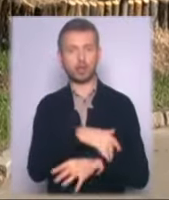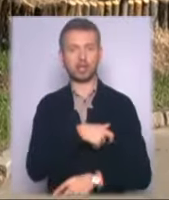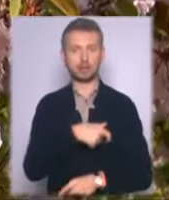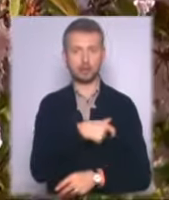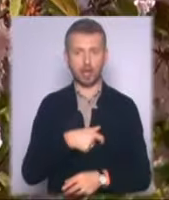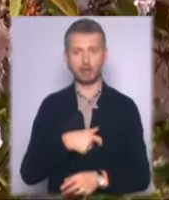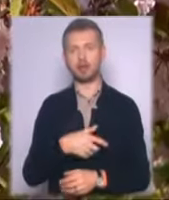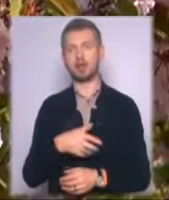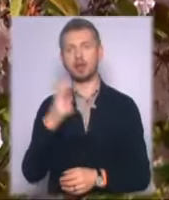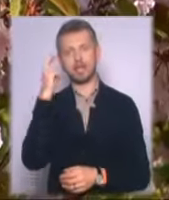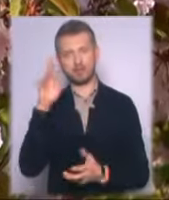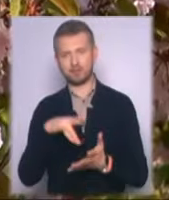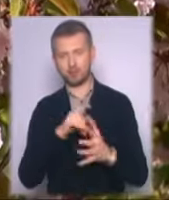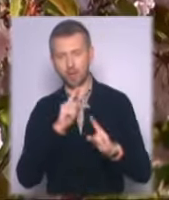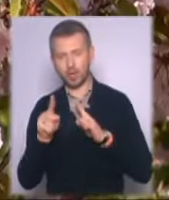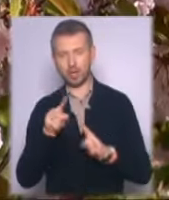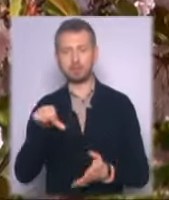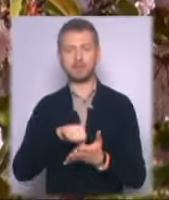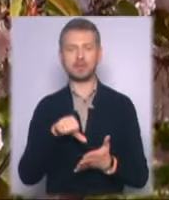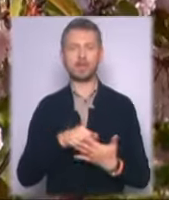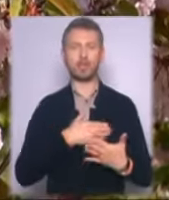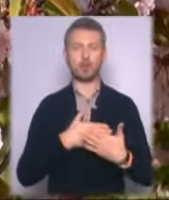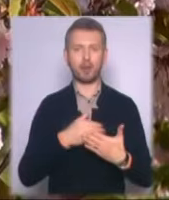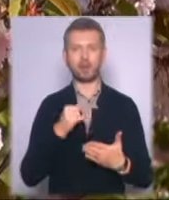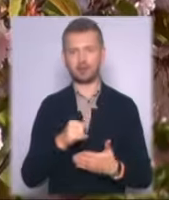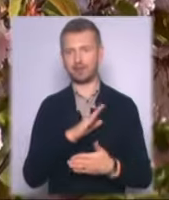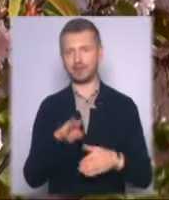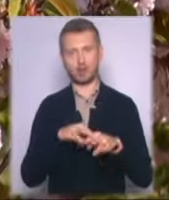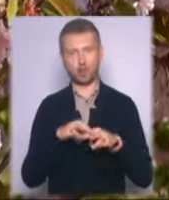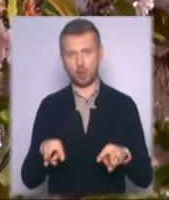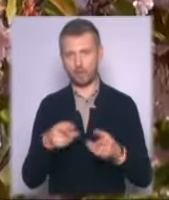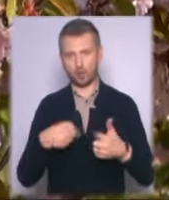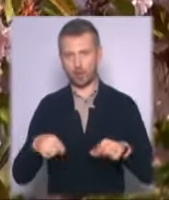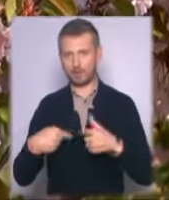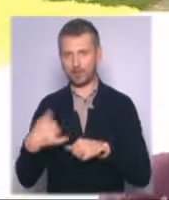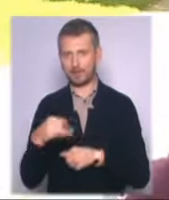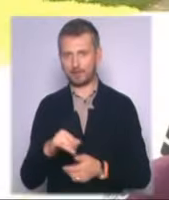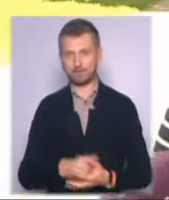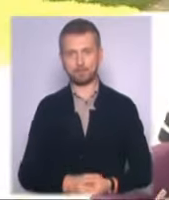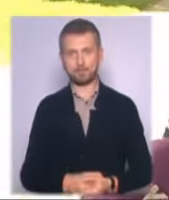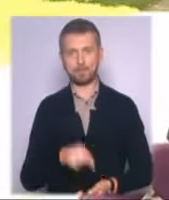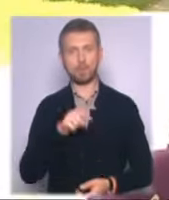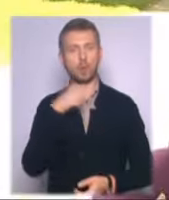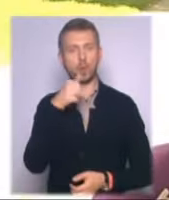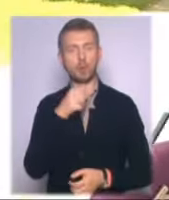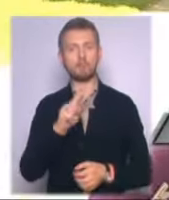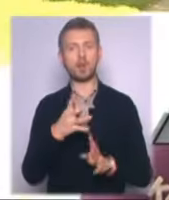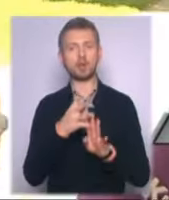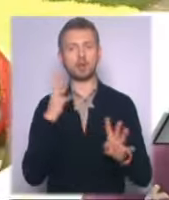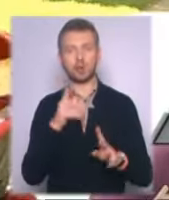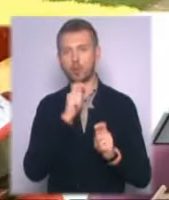Київської міської ради, представники громадських і неурядових організацій. Цього року ми в першу чергу